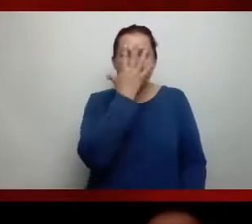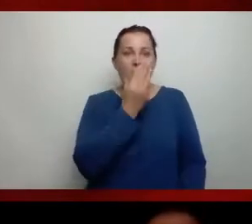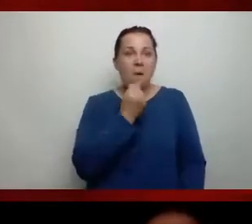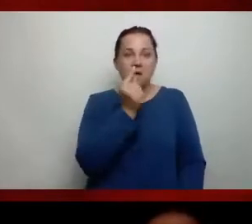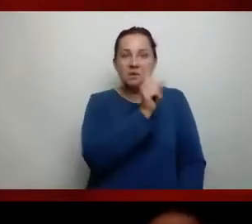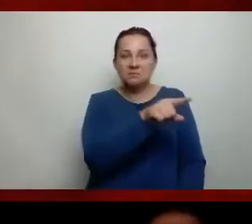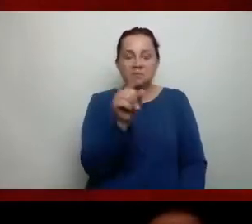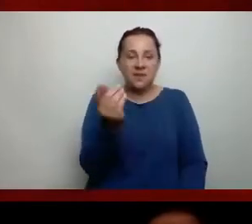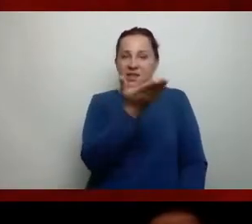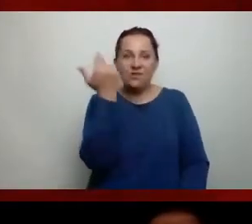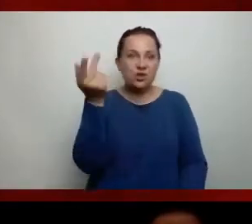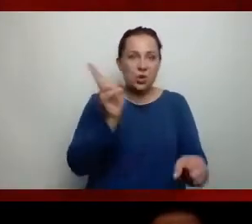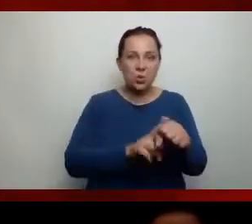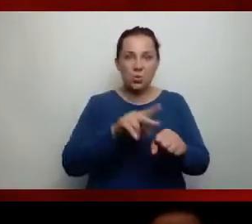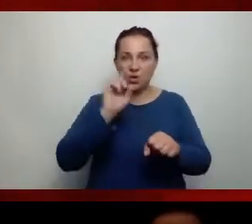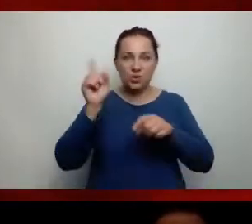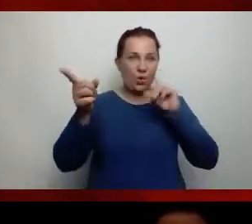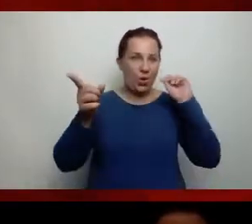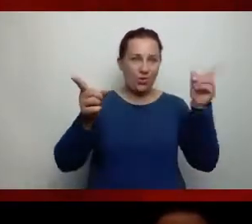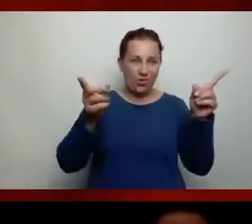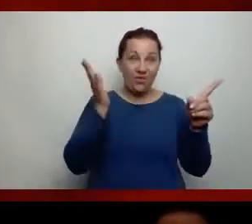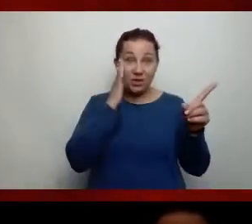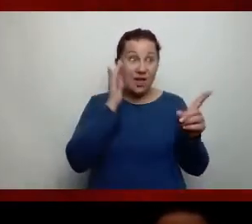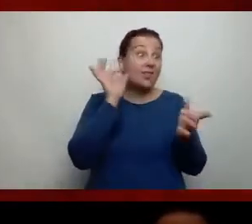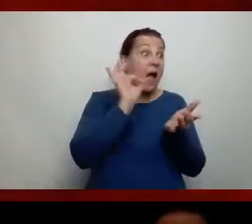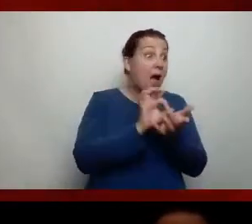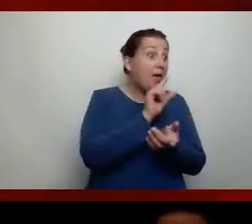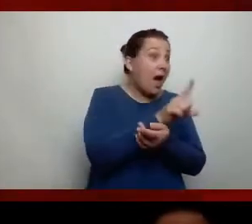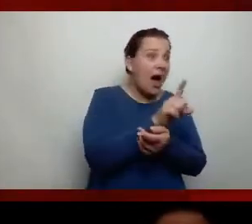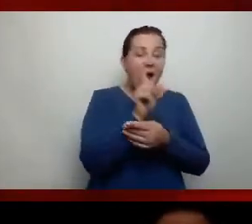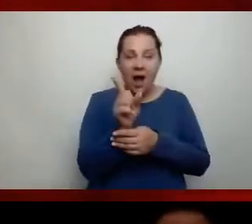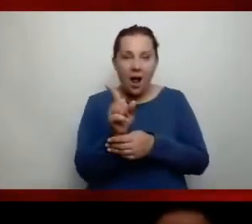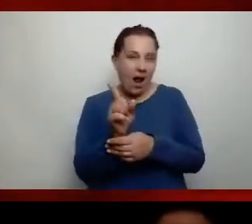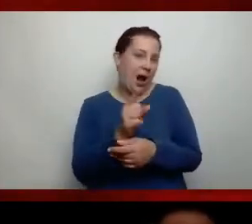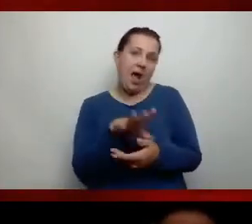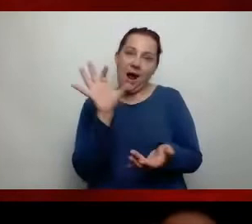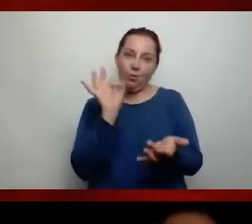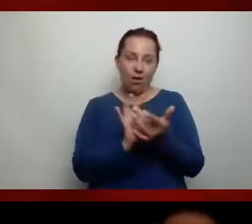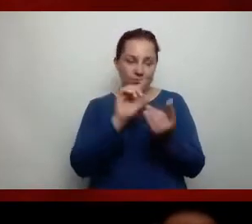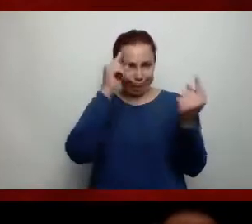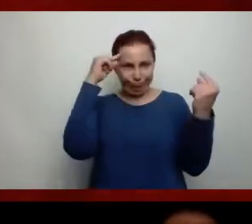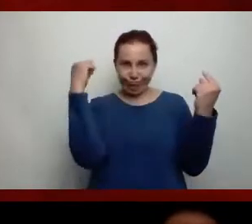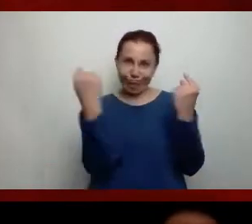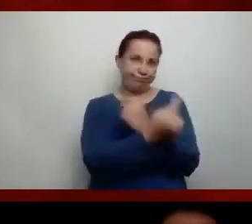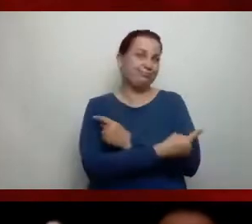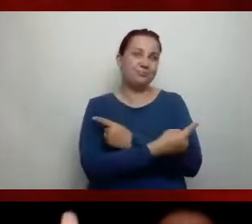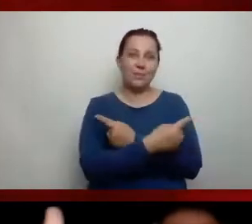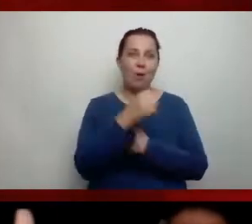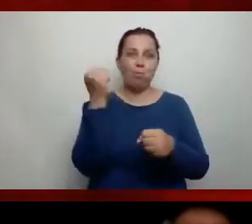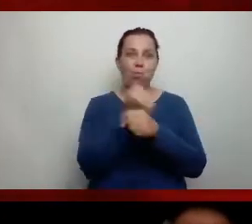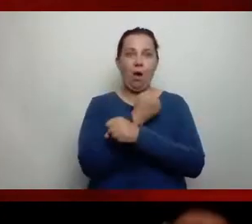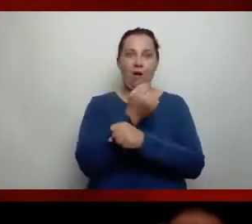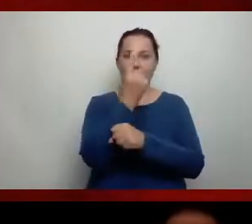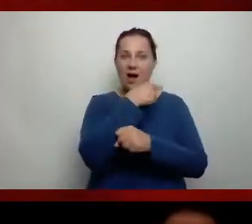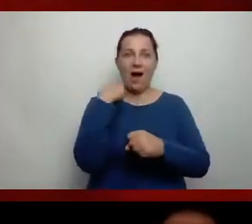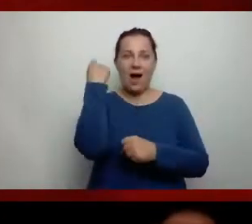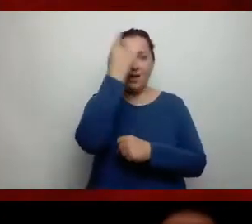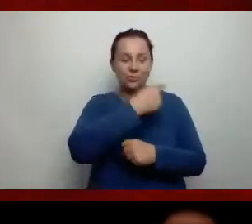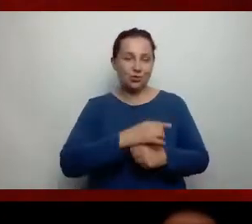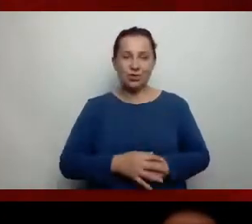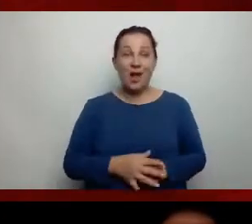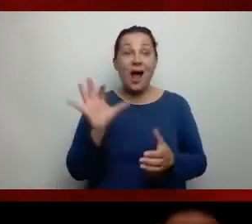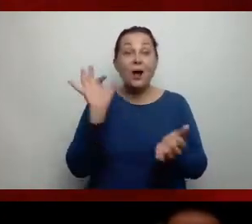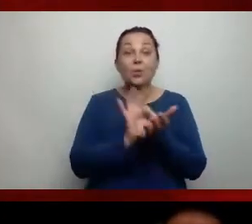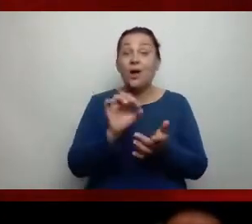Witkacy. Tak, wiedzieli, że któryś, no więc wybrali tego, który wyglądał najpoważniej. Tak, do głowy mnie przyszło,